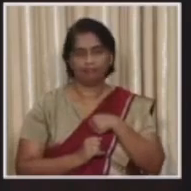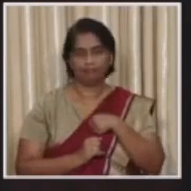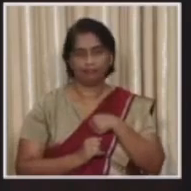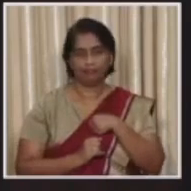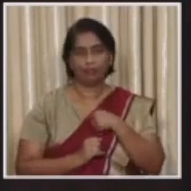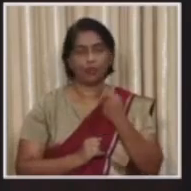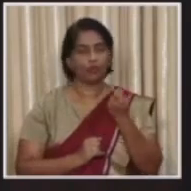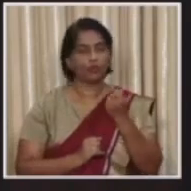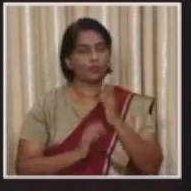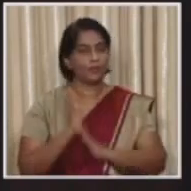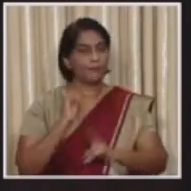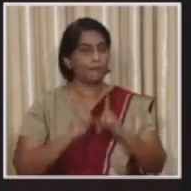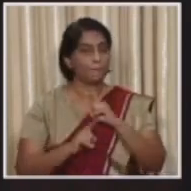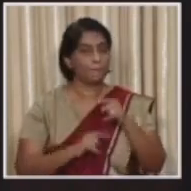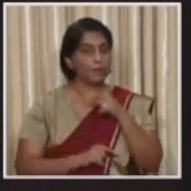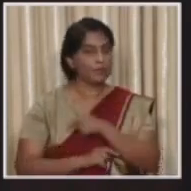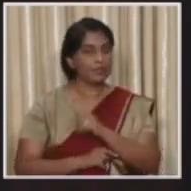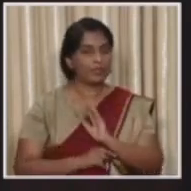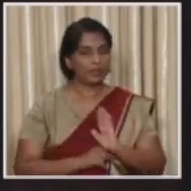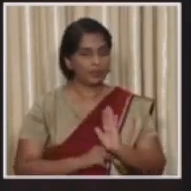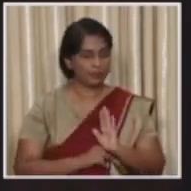දැන් මුදල් අමාත්‍යංශයෙන් නෙමෙයි